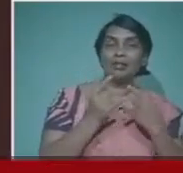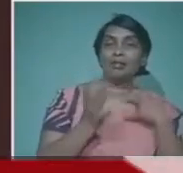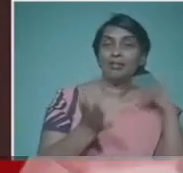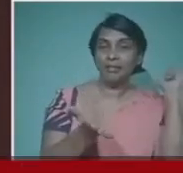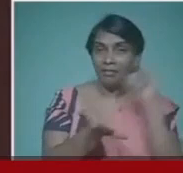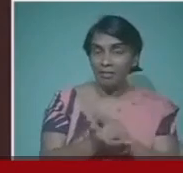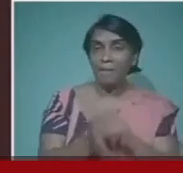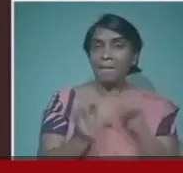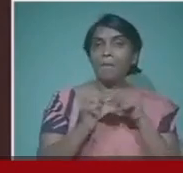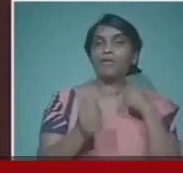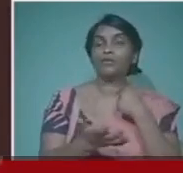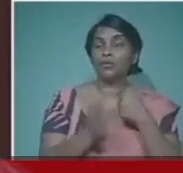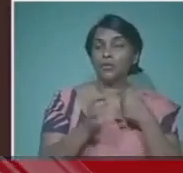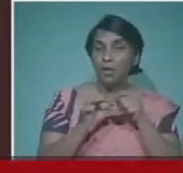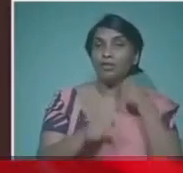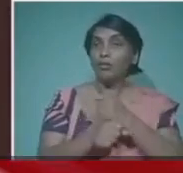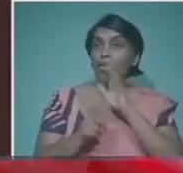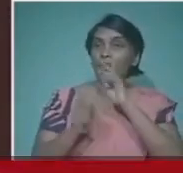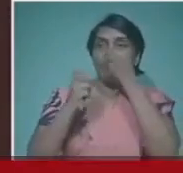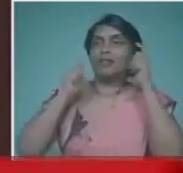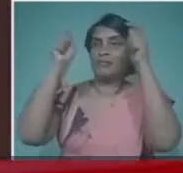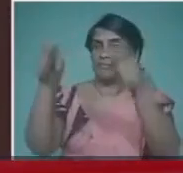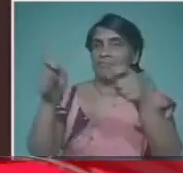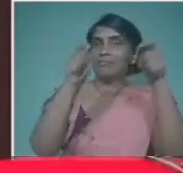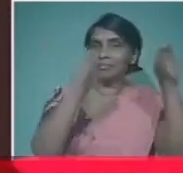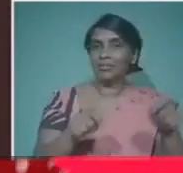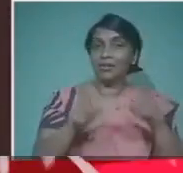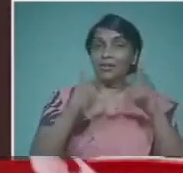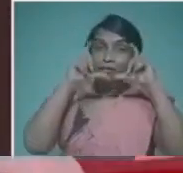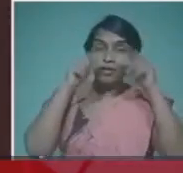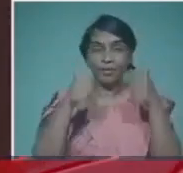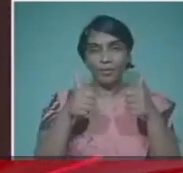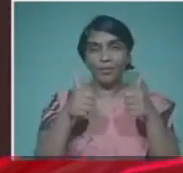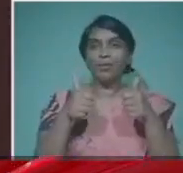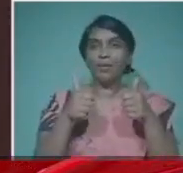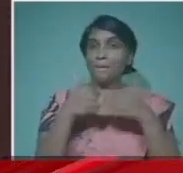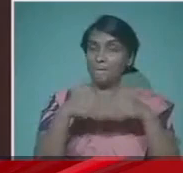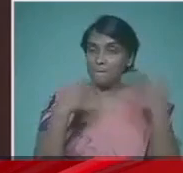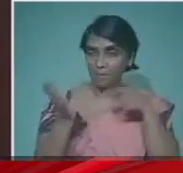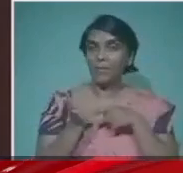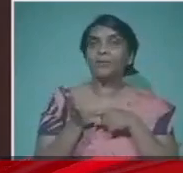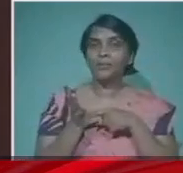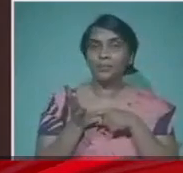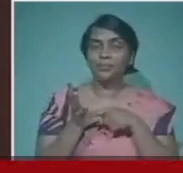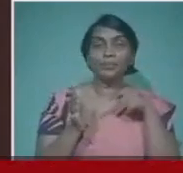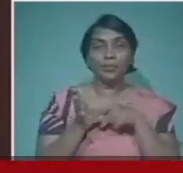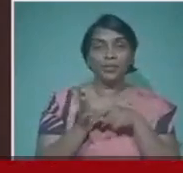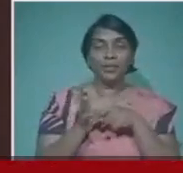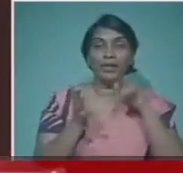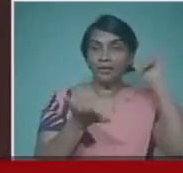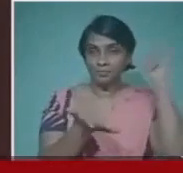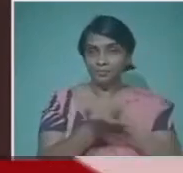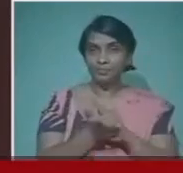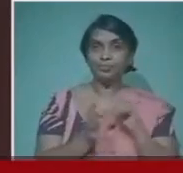පස්සේ බන්දුළු ගුණවර්ධන අමාත්‍යතුමා ගිහිල්ලා ඒගොල්ලන්ව පිළිගන්න ඕනේ. ලස්සන පින්තූරයක් තිබ්බා පත්‍රේ දාලා ඒ පින්තූරේ එයාපෝට් එකේ